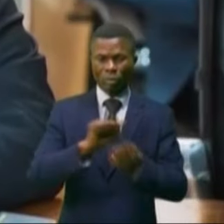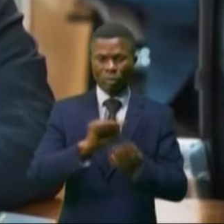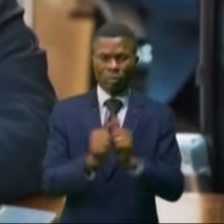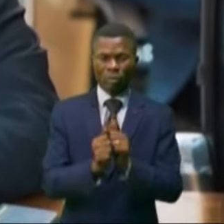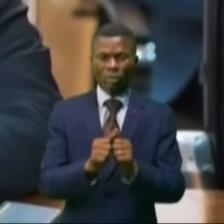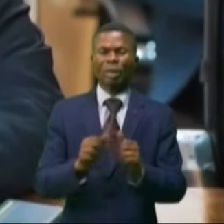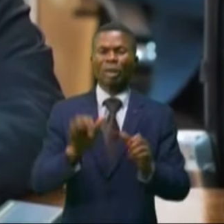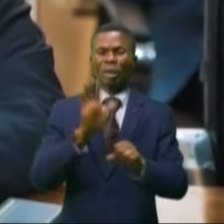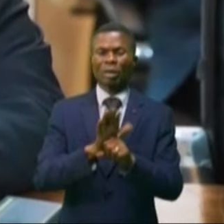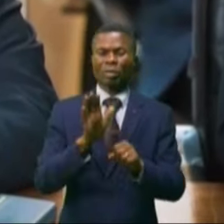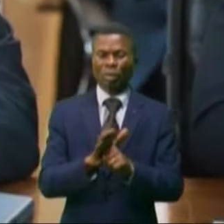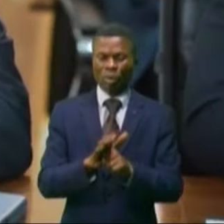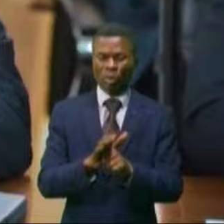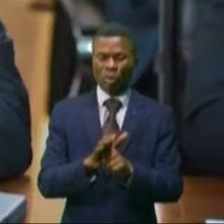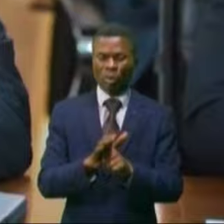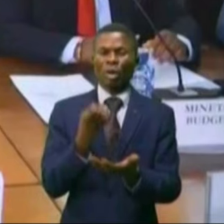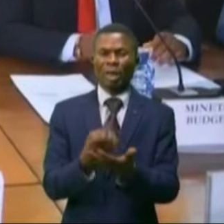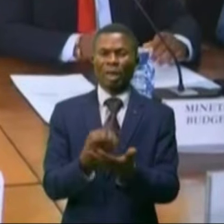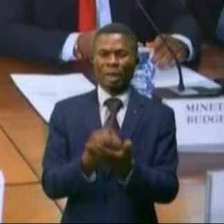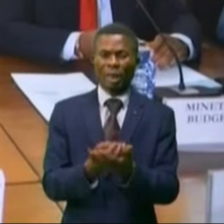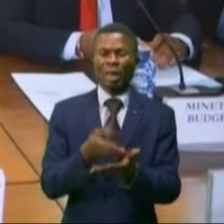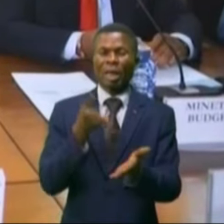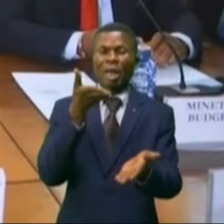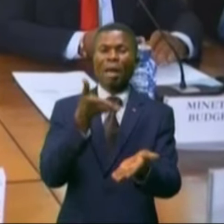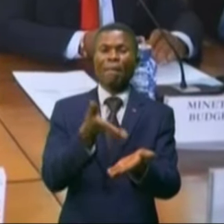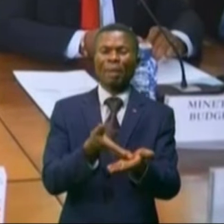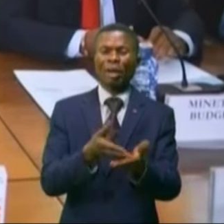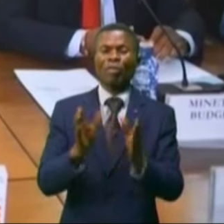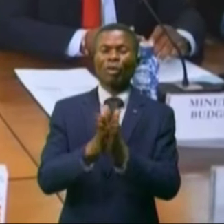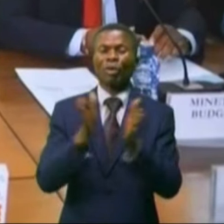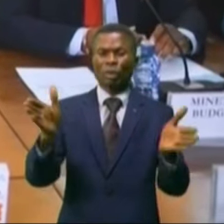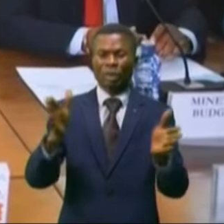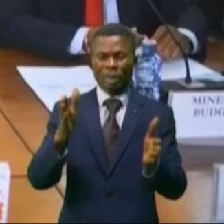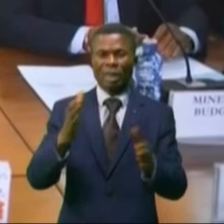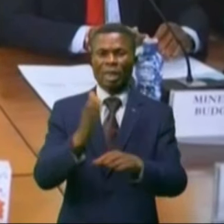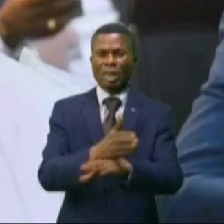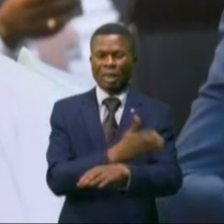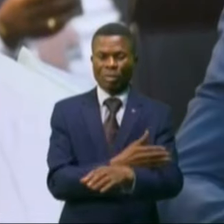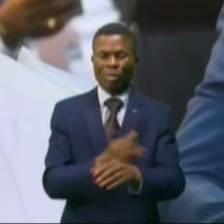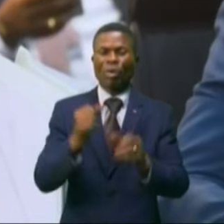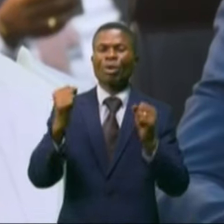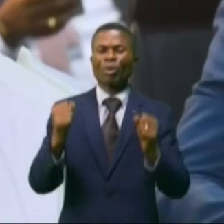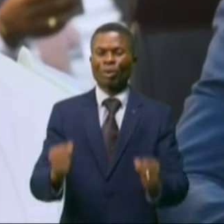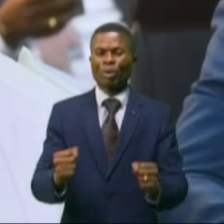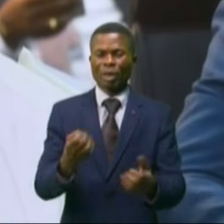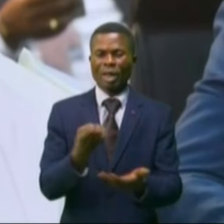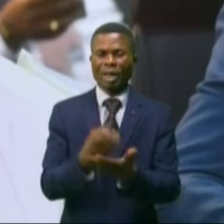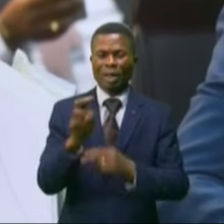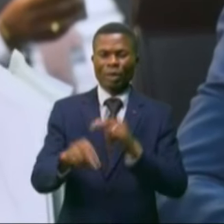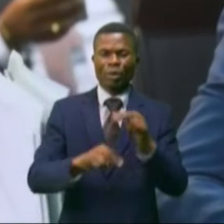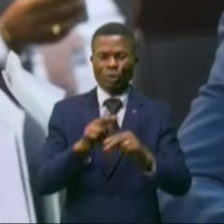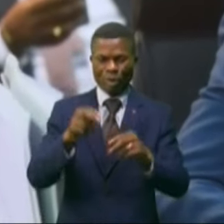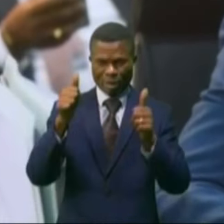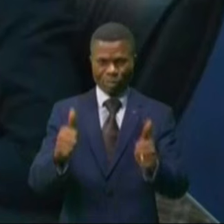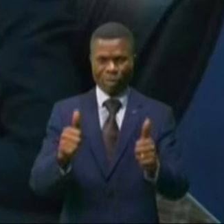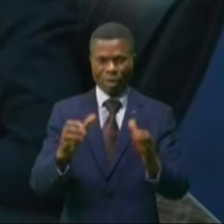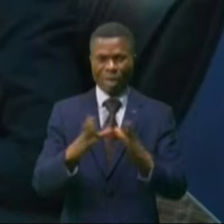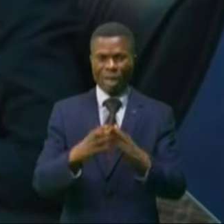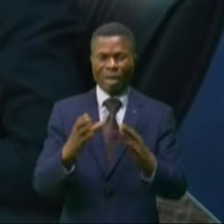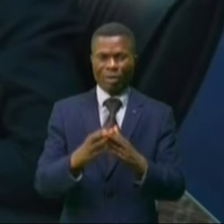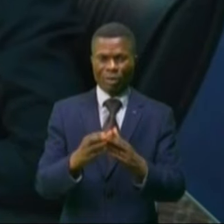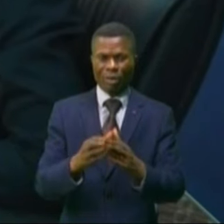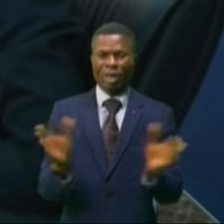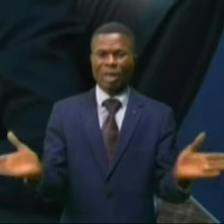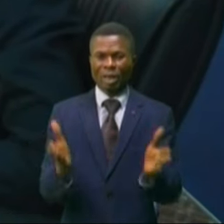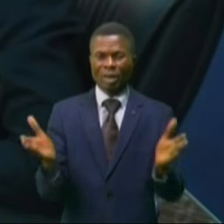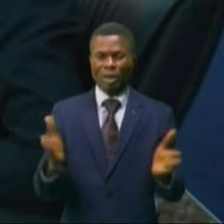macroéconomique donne des indicateurs qui, d'une manière globale, vont dans le sens de la stabilisation de l'économie nationale avec pour effet le